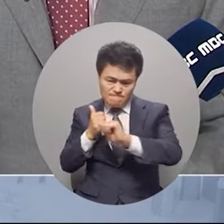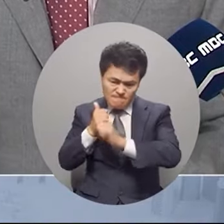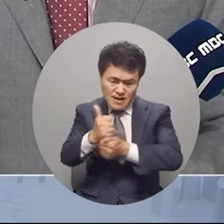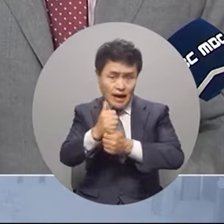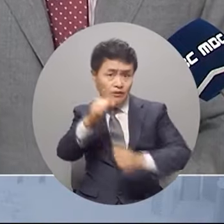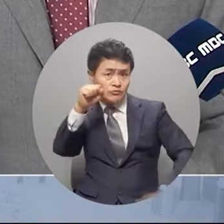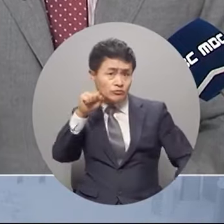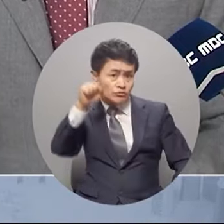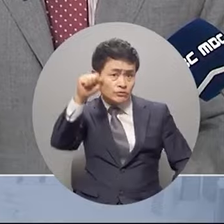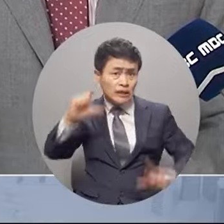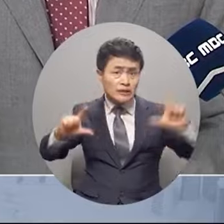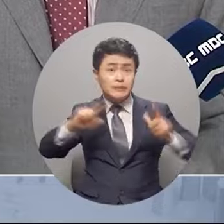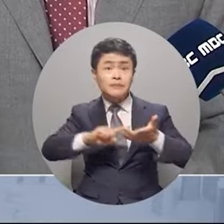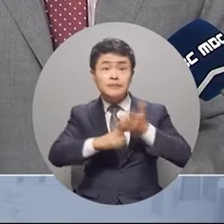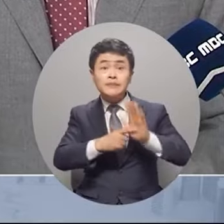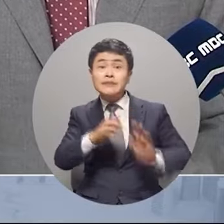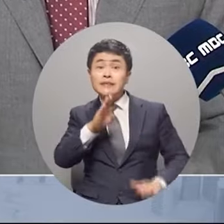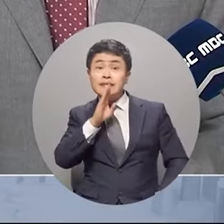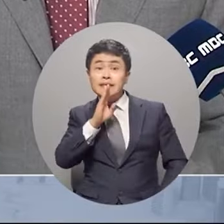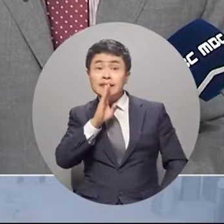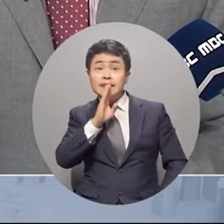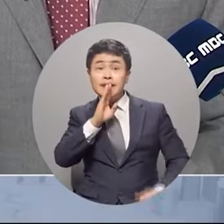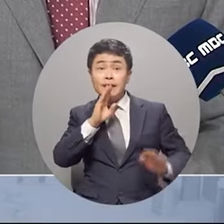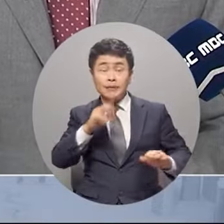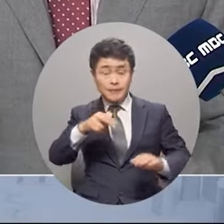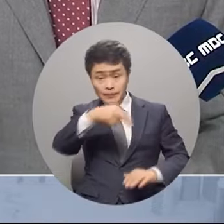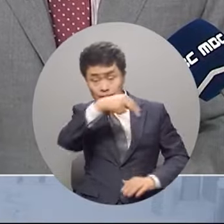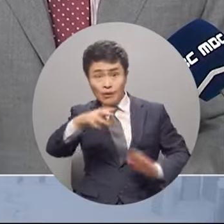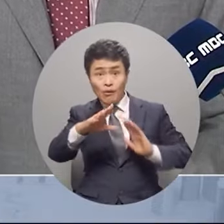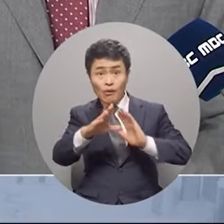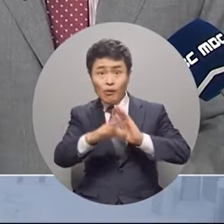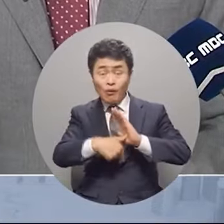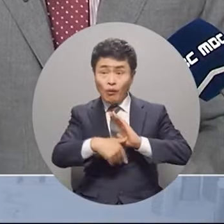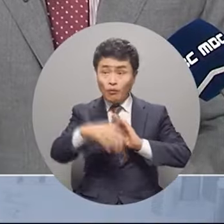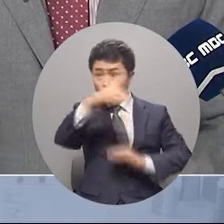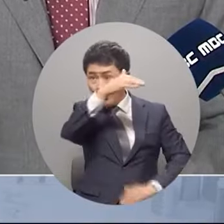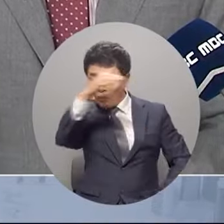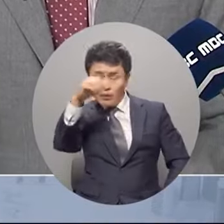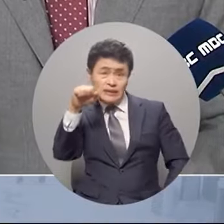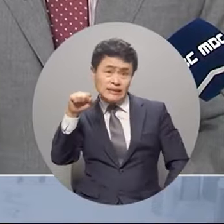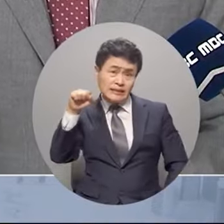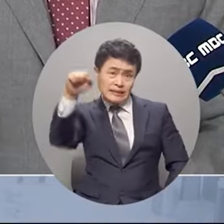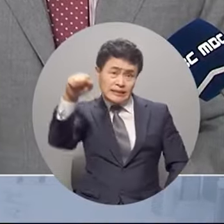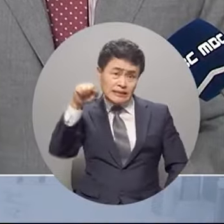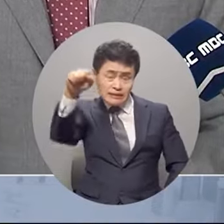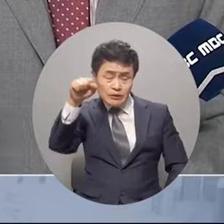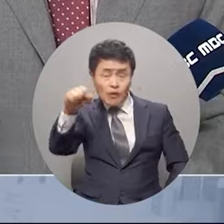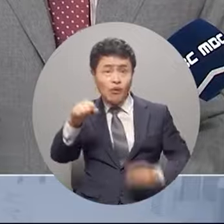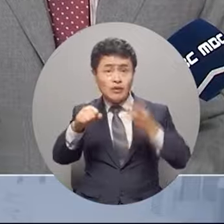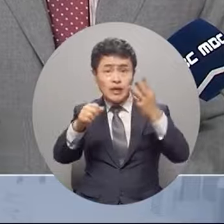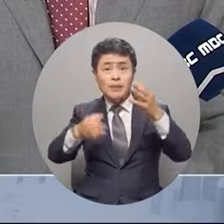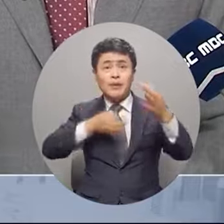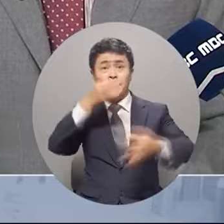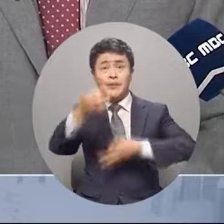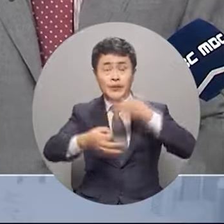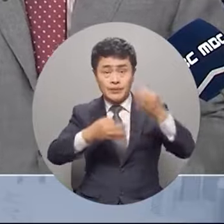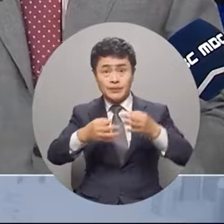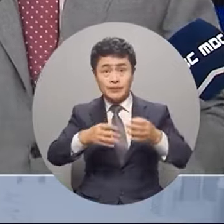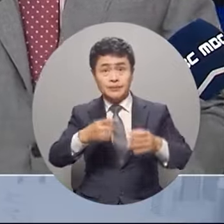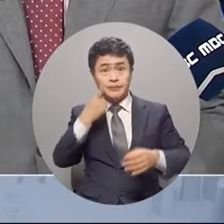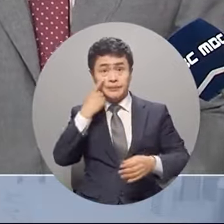연상시킵니다 실제로 단상을 내려오기 전 청중을 향해서 싸워라 그 세 번 외쳤습니다 직접